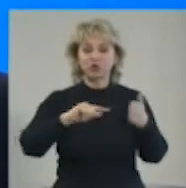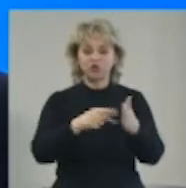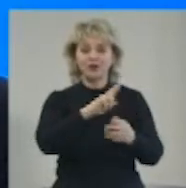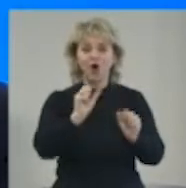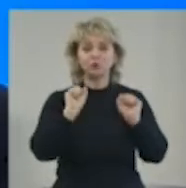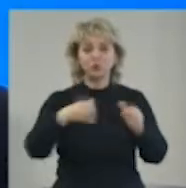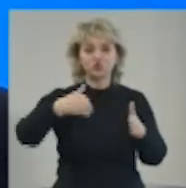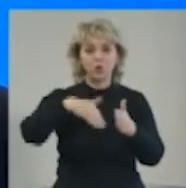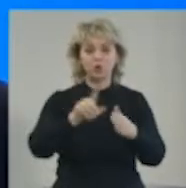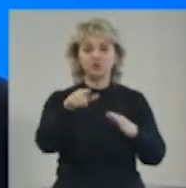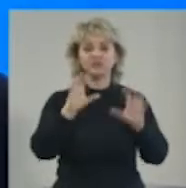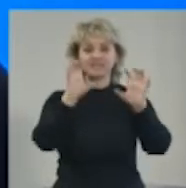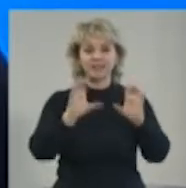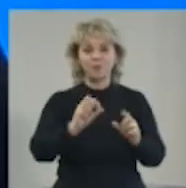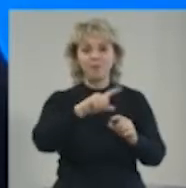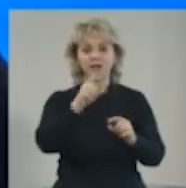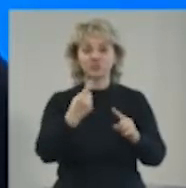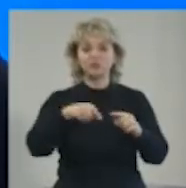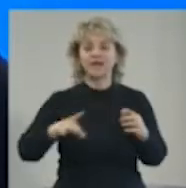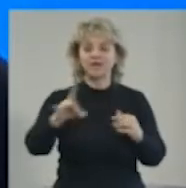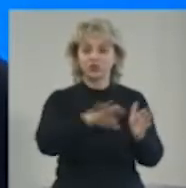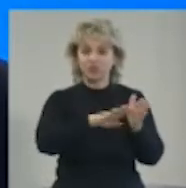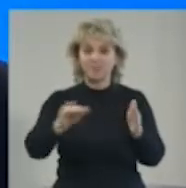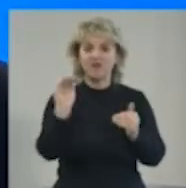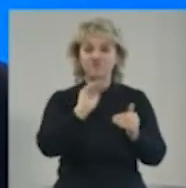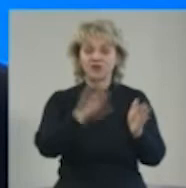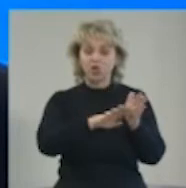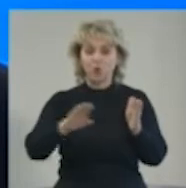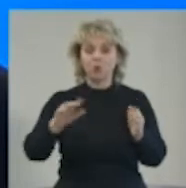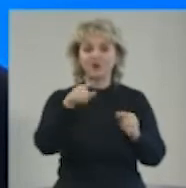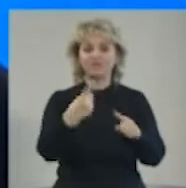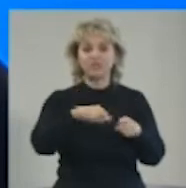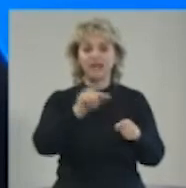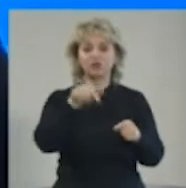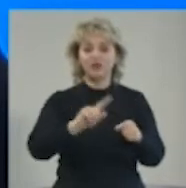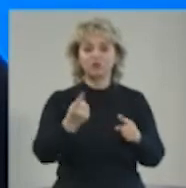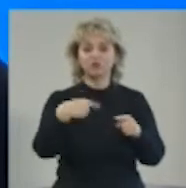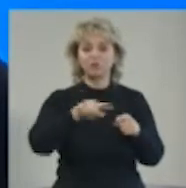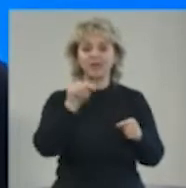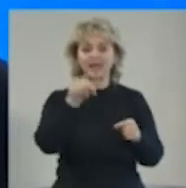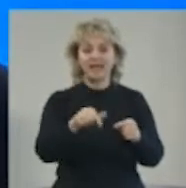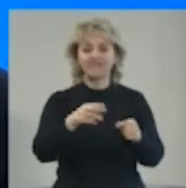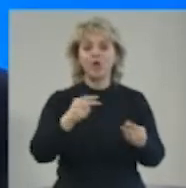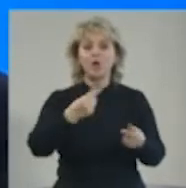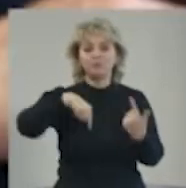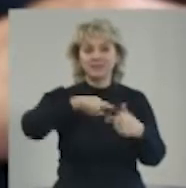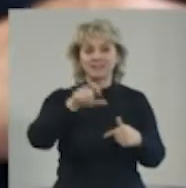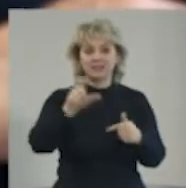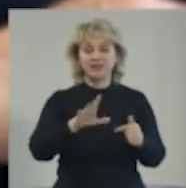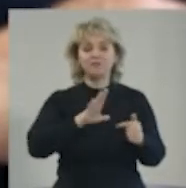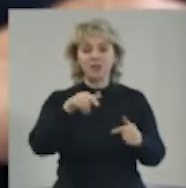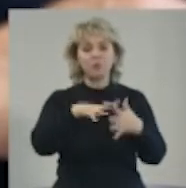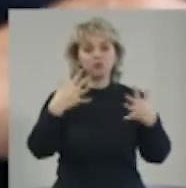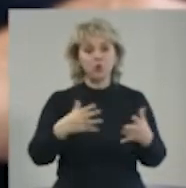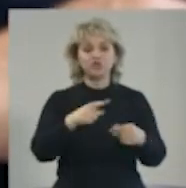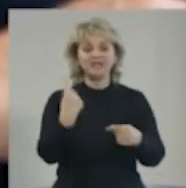можно улучшить законодательную базу и на региональном уровне, и на федеральном уровне, для того, чтобы этих IT-бизнесов было больше. «Единая